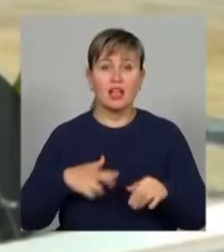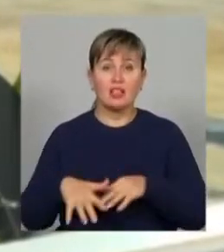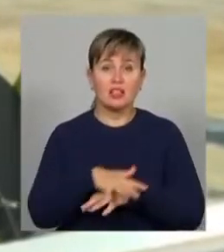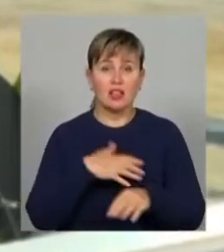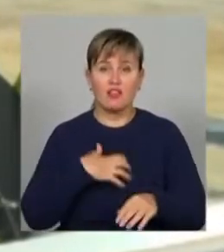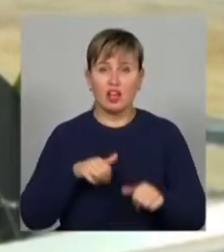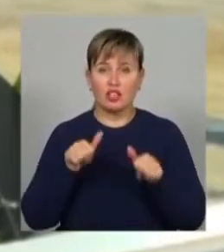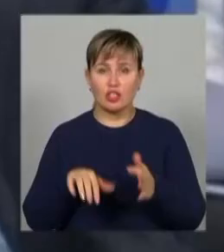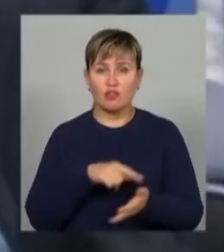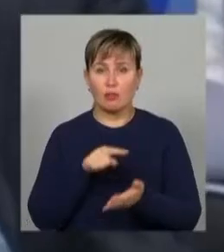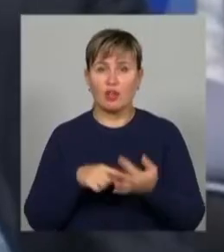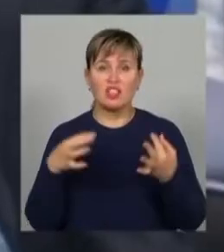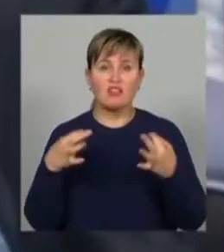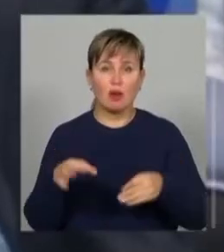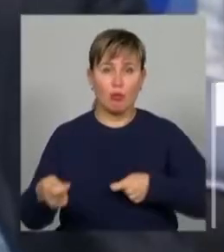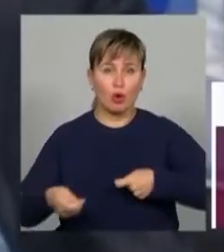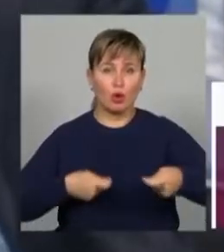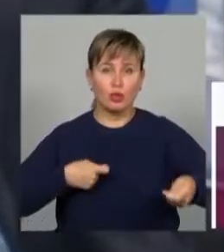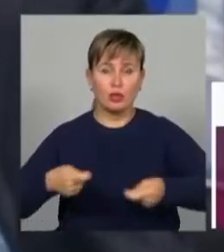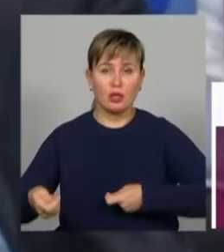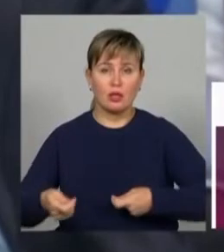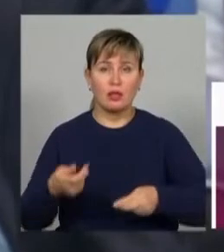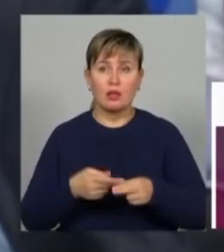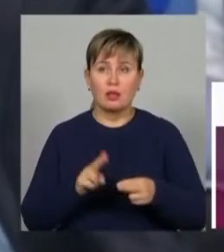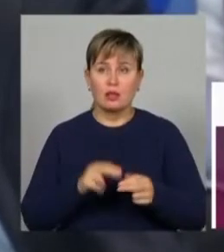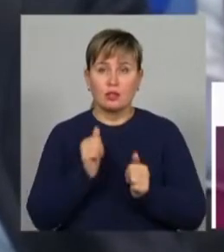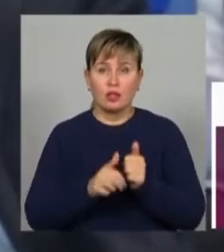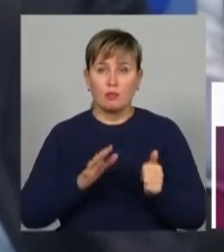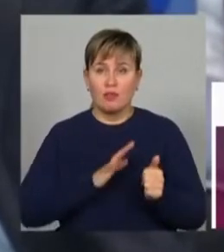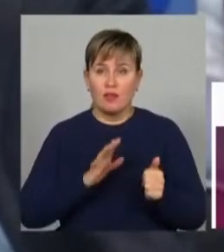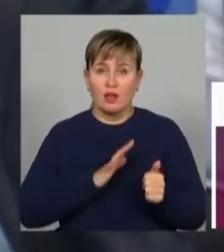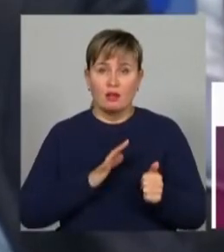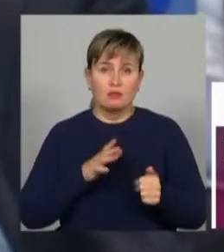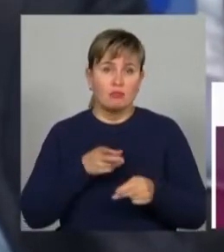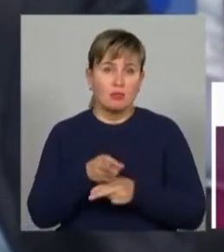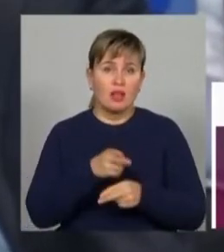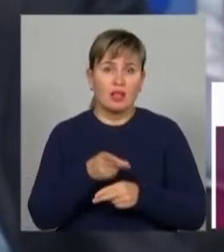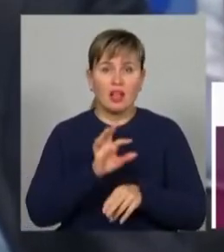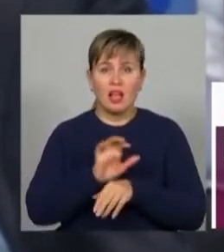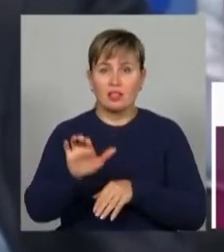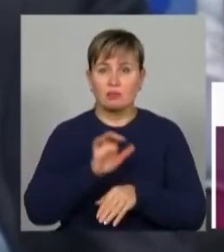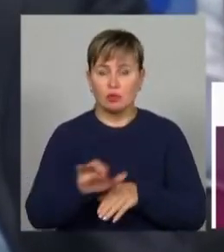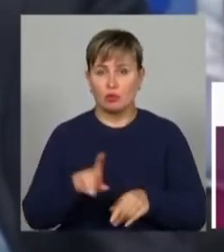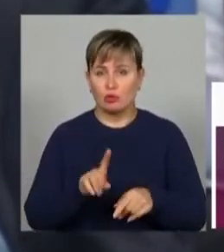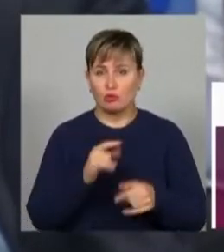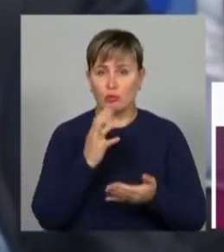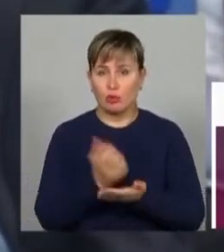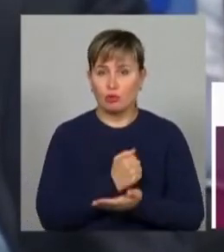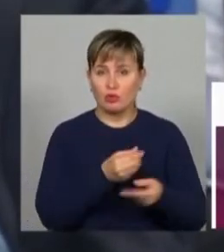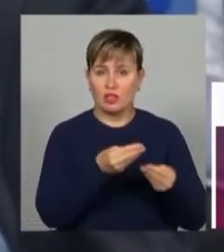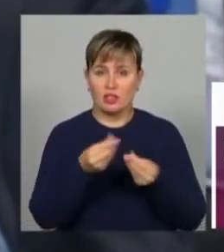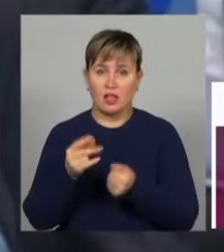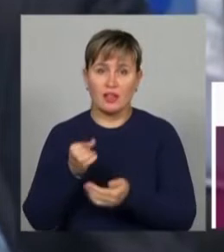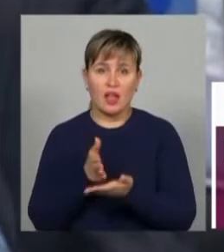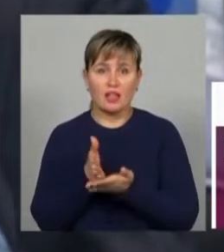решить вопрос свободы транзита товаров. Предлагаемые условия транзита зачастую становятся непреодолимым препятствием для экспорта, что крайне негативно отражается на